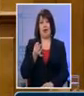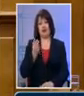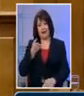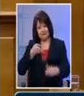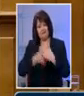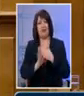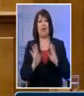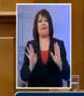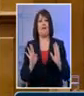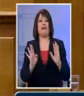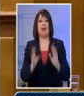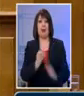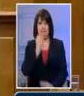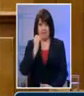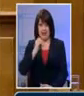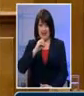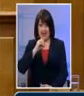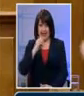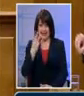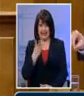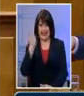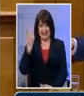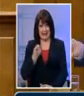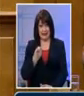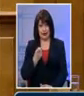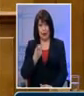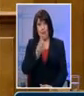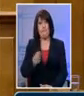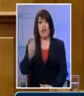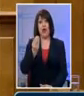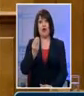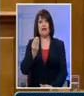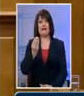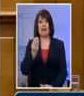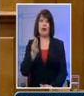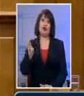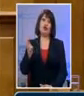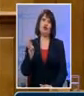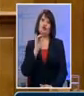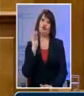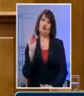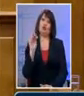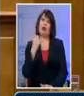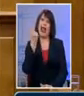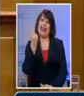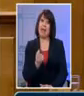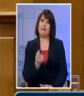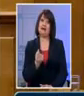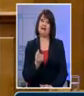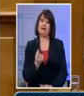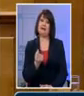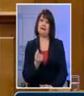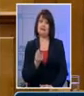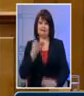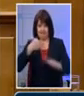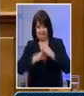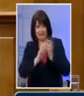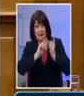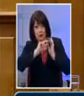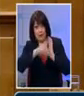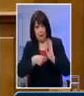με πλεώνασμα 0,3% ενώ είχατε υποχρέωση για 1,5%. Θα βγάζατε τη χώρα από το